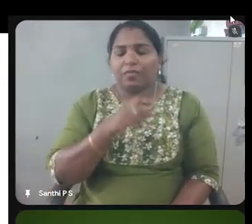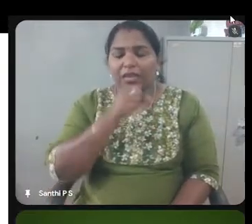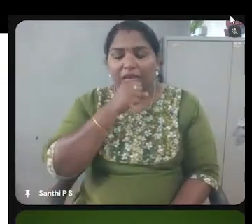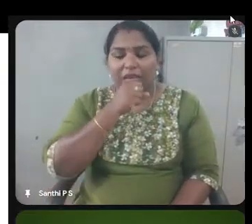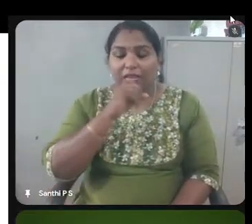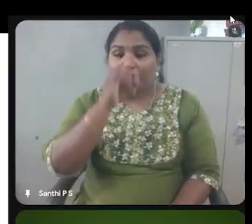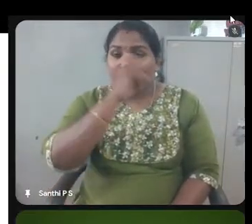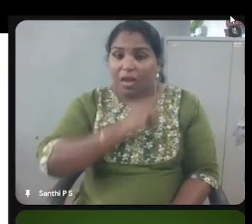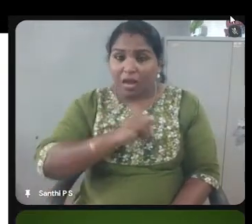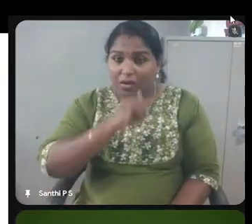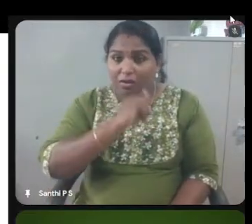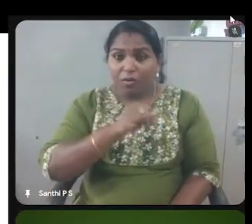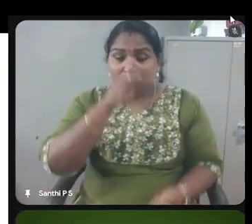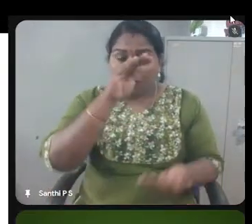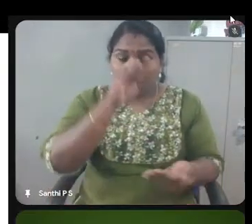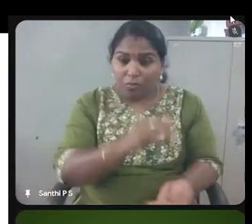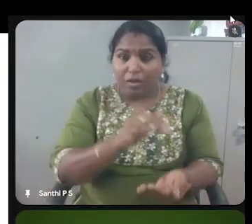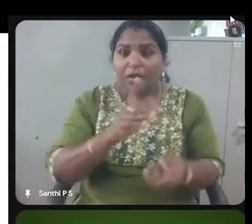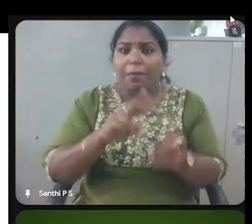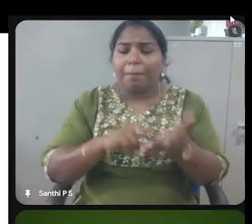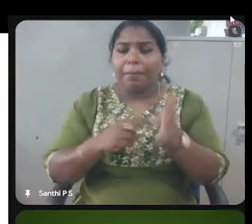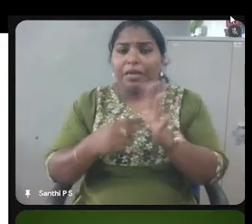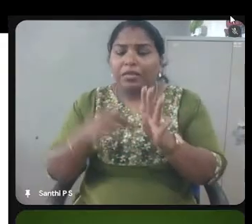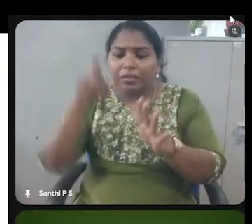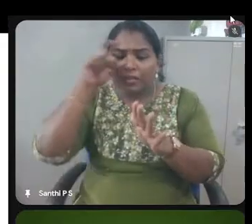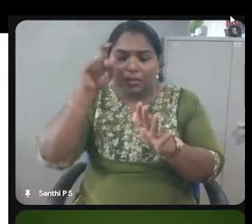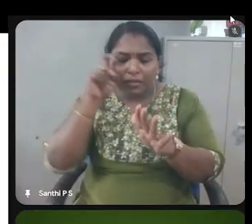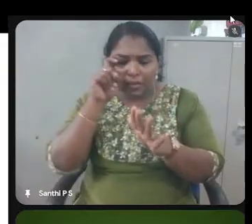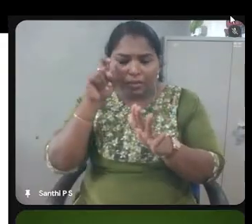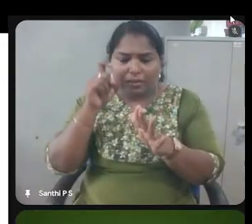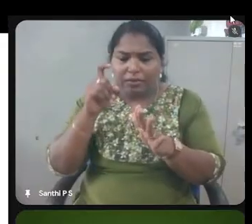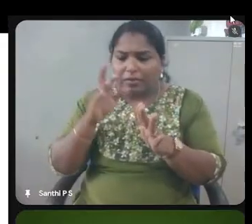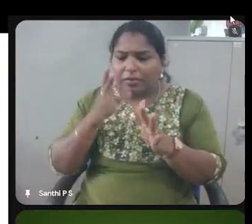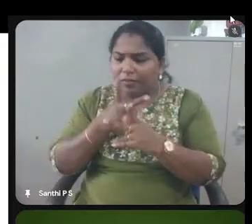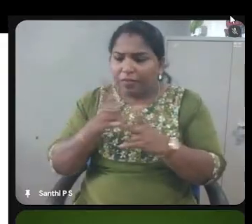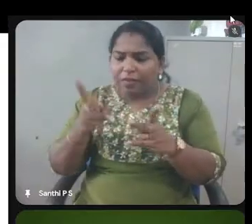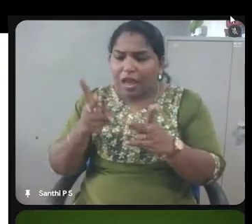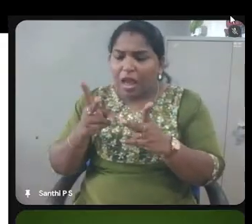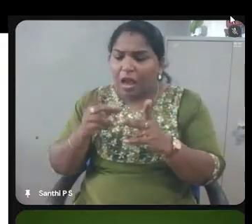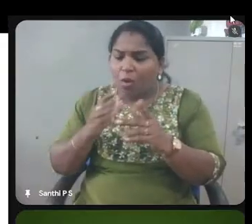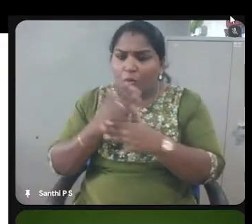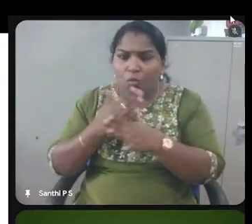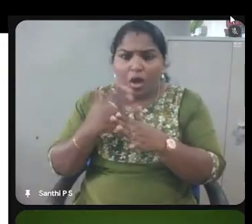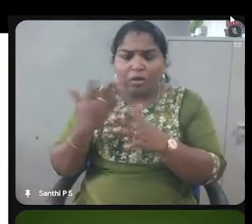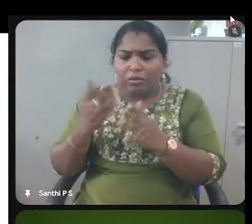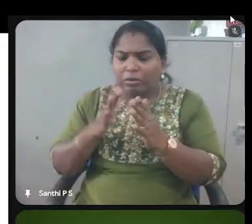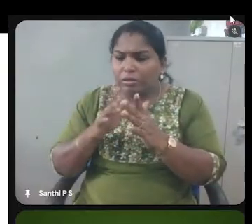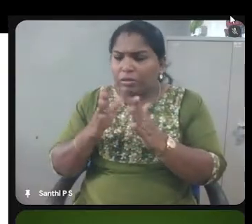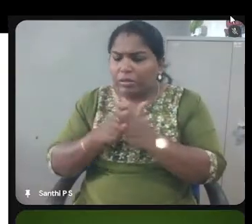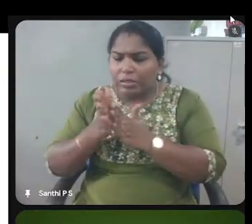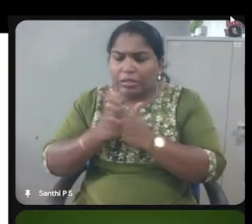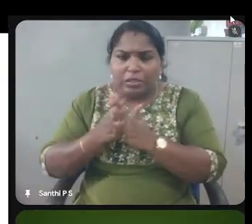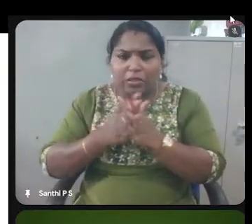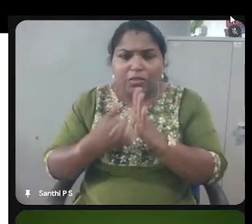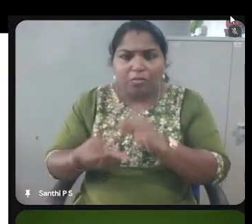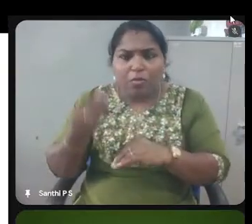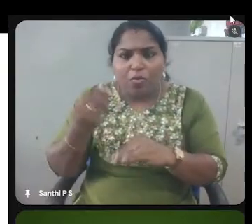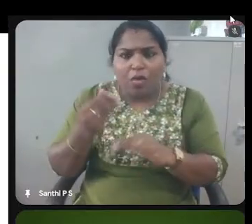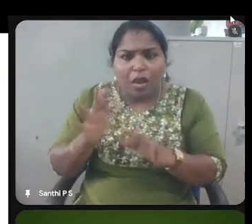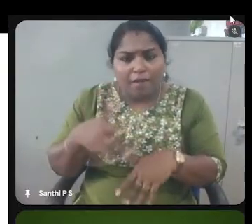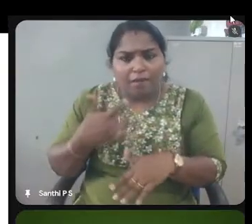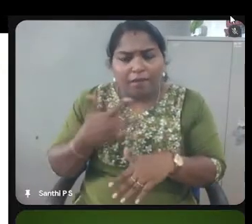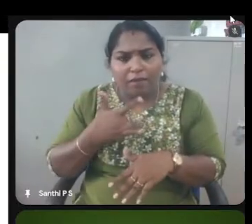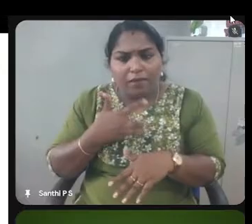സെക്ഷൽ ആയിട്ടുള്ള കാര്യങ്ങൾ, ആക്ടിവിറ്റീസ് ചെയ്യാനുള്ള ഇൻട്രസ്റ്റ് കൂടിയതായിട്ട് കണ്ട് അത് അവരുടെ റിലേറ്റീവ് കണ്ടുപിടിച്ചതിന്